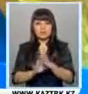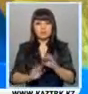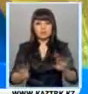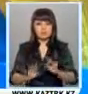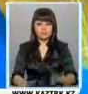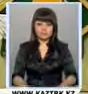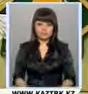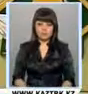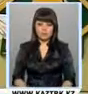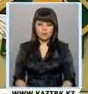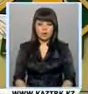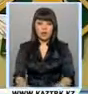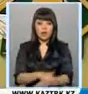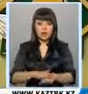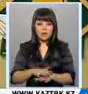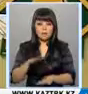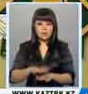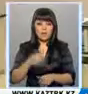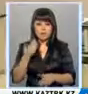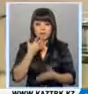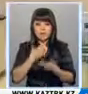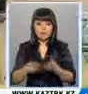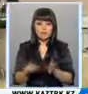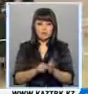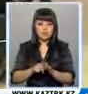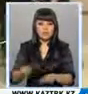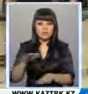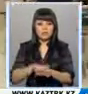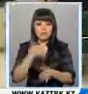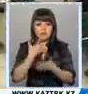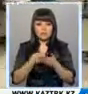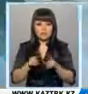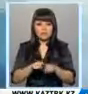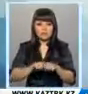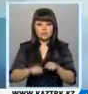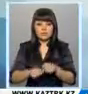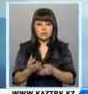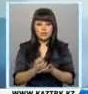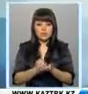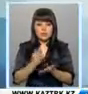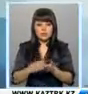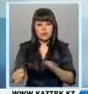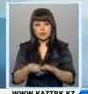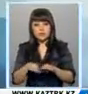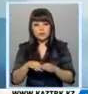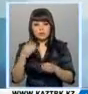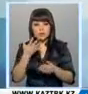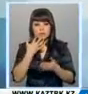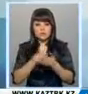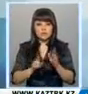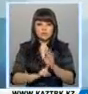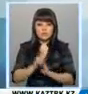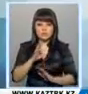баяндайды. Халық банкі жинақтаушы зейнетақы қорының ағымдағы жылдың 1 наурызындағы мәліметтеріне сенсек,